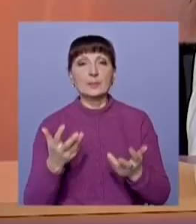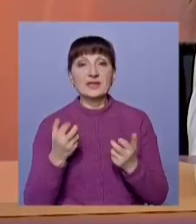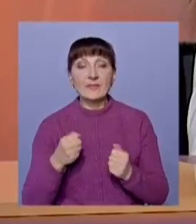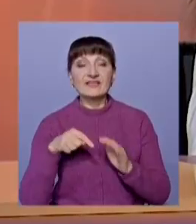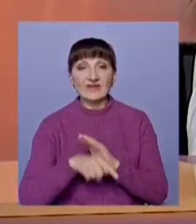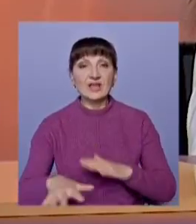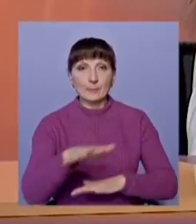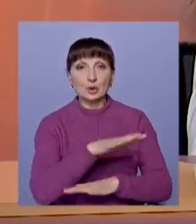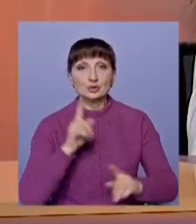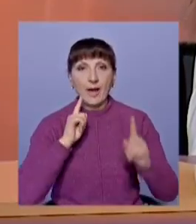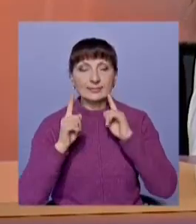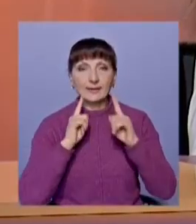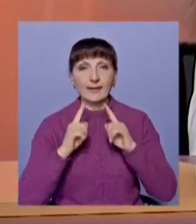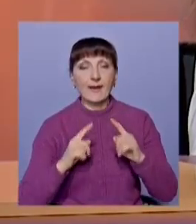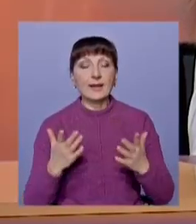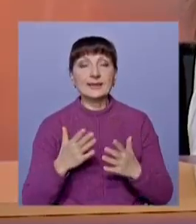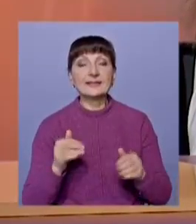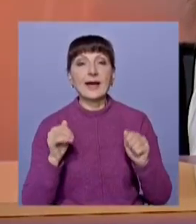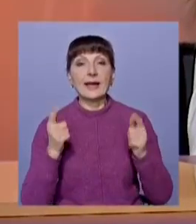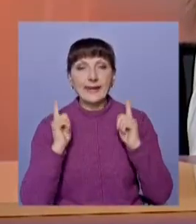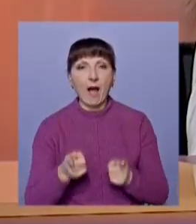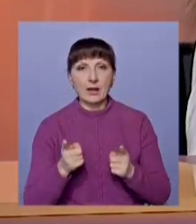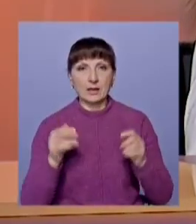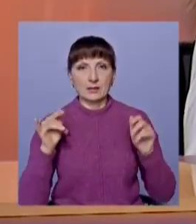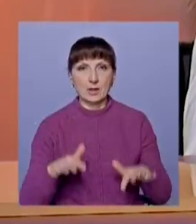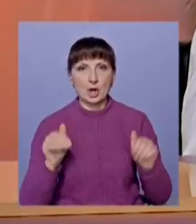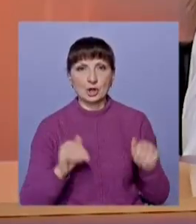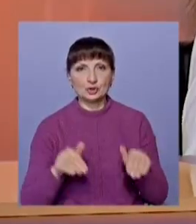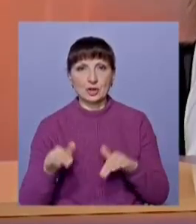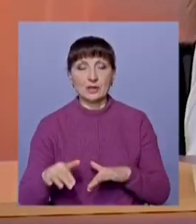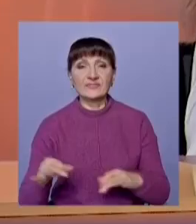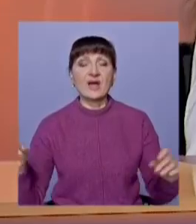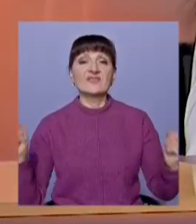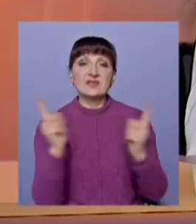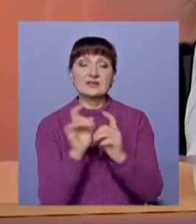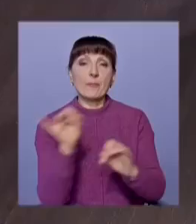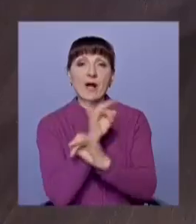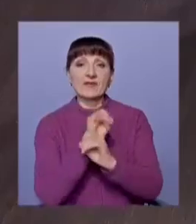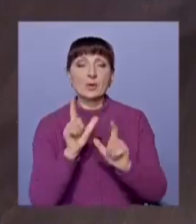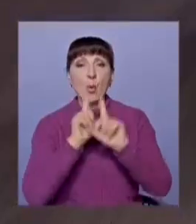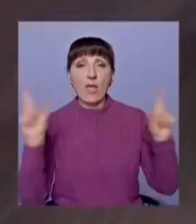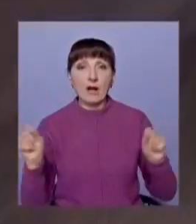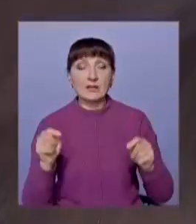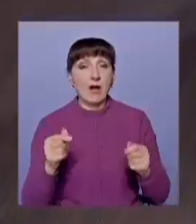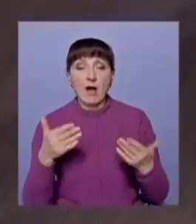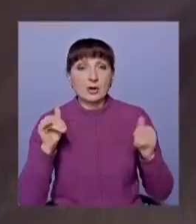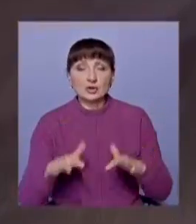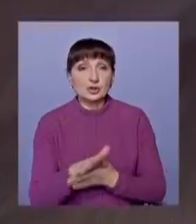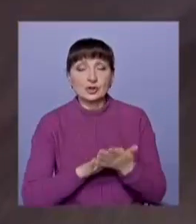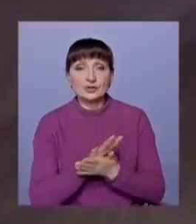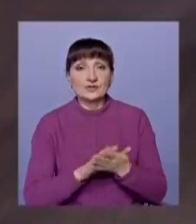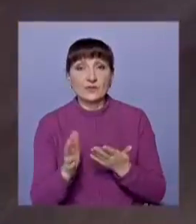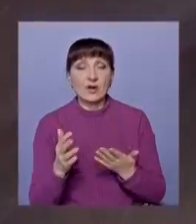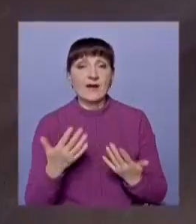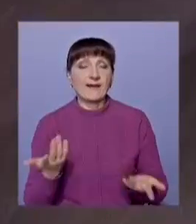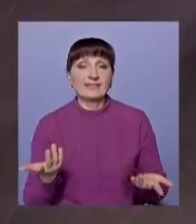данной площадки какие-то реальные решения, да, потому что встретиться, поговорить и разъехаться не при этом, не услышав друг друга, а